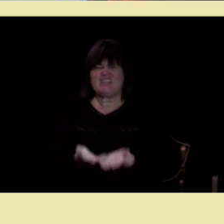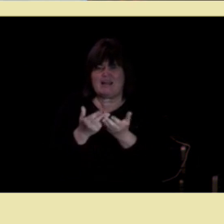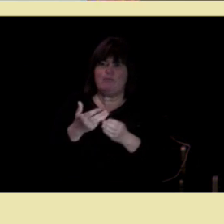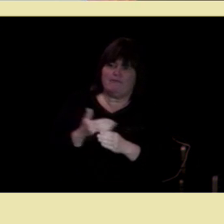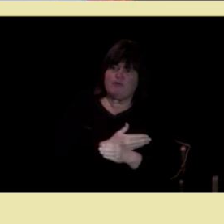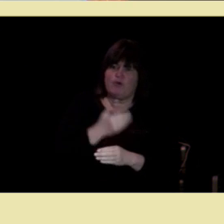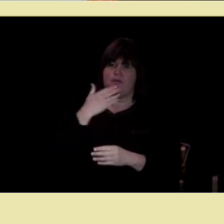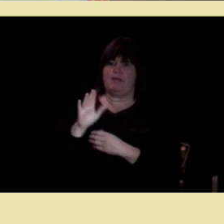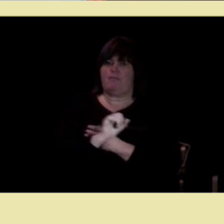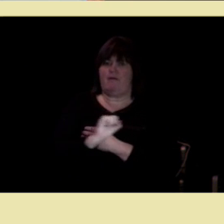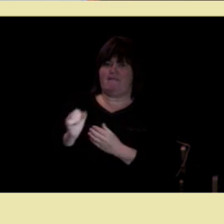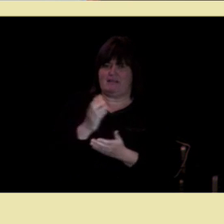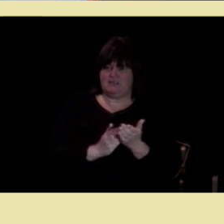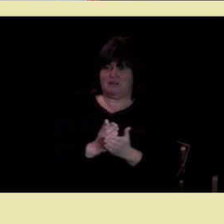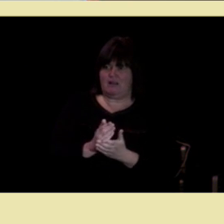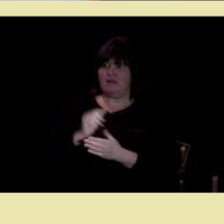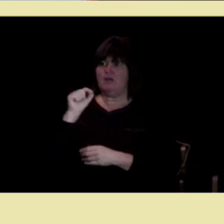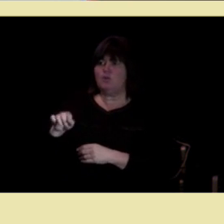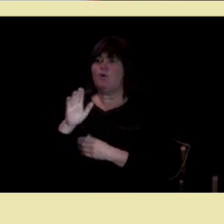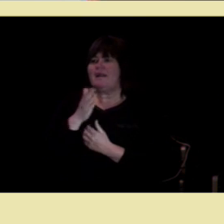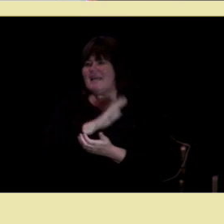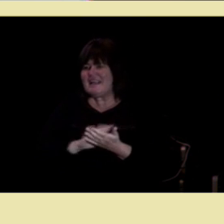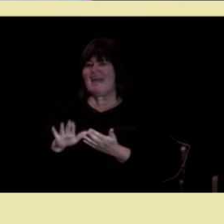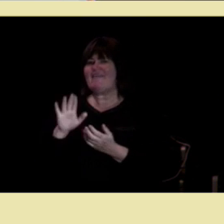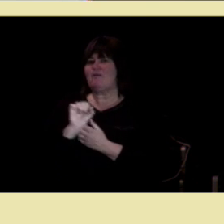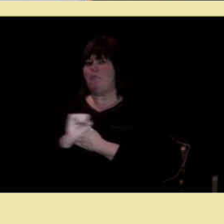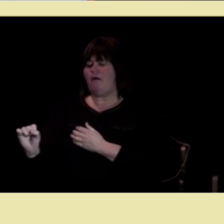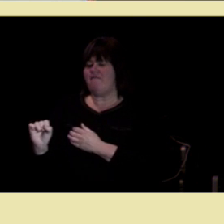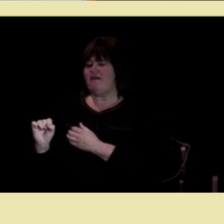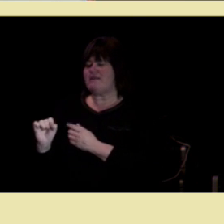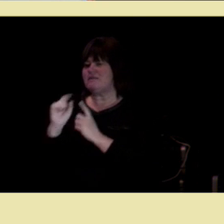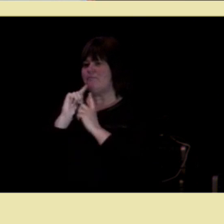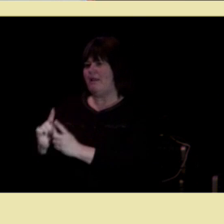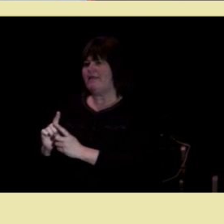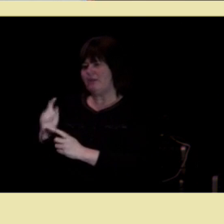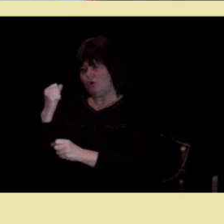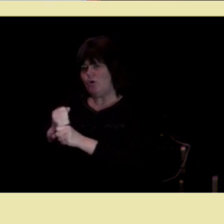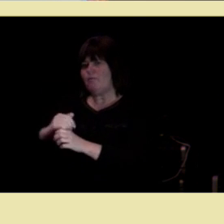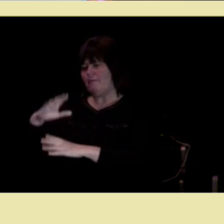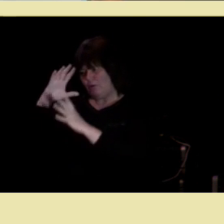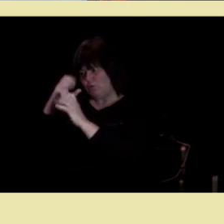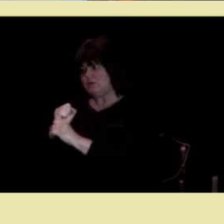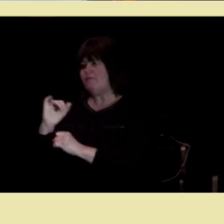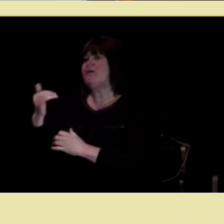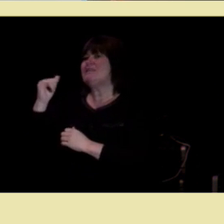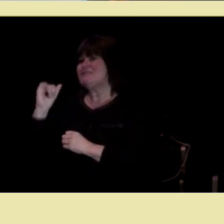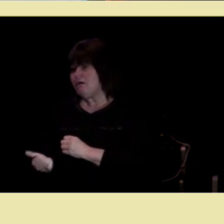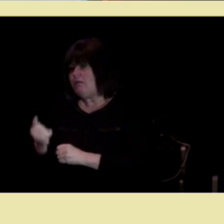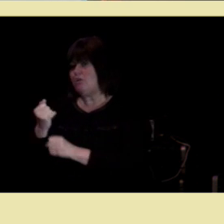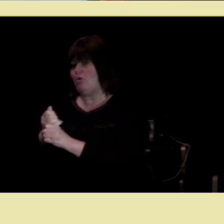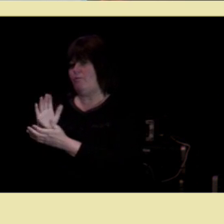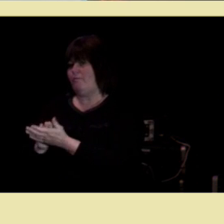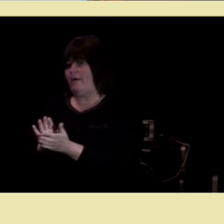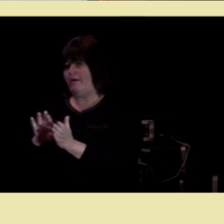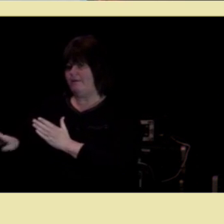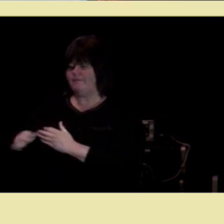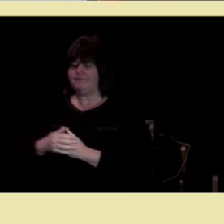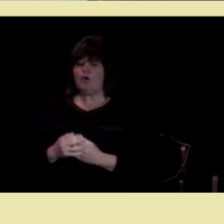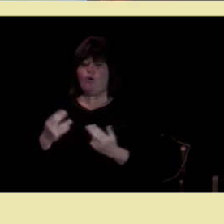rene barnevernsmeldinger og kan jobbe mer konsentrert om det de skal jobbe med. Og ikke minst så har vi